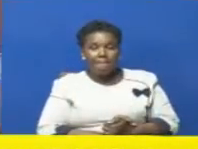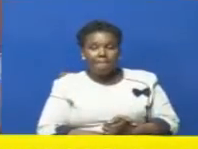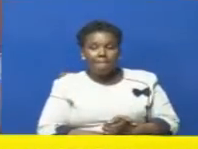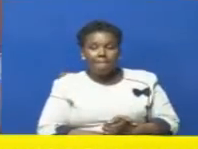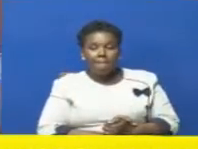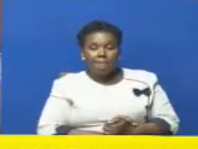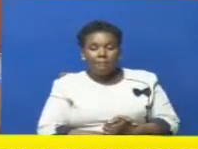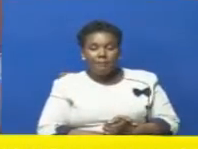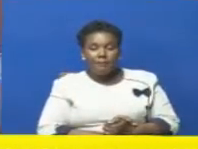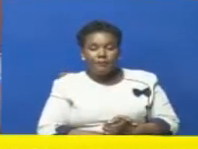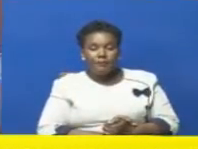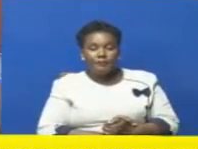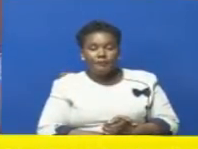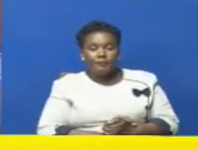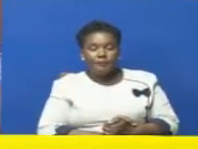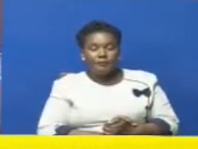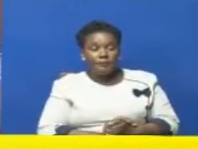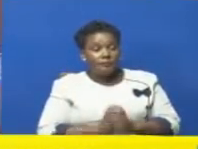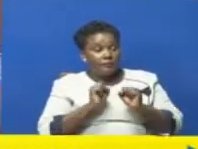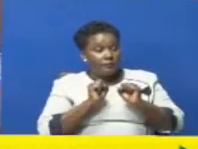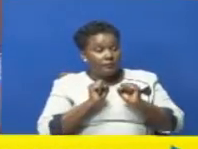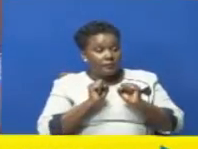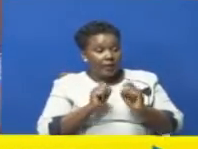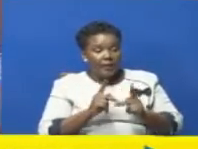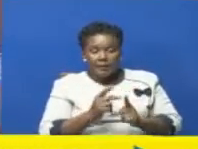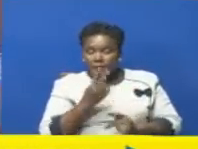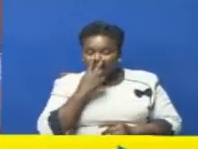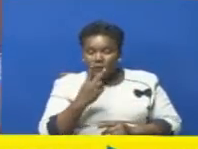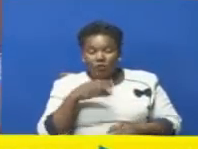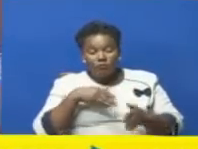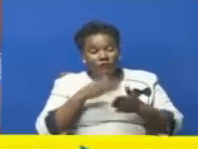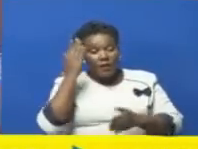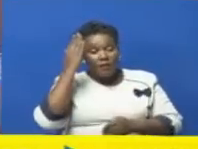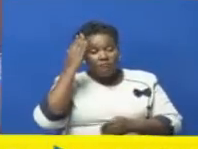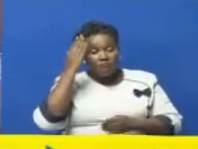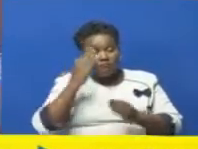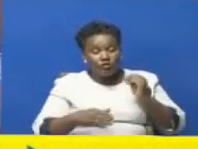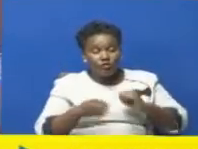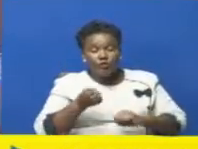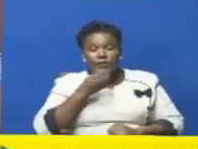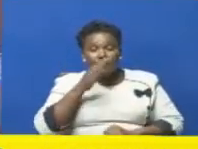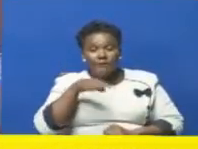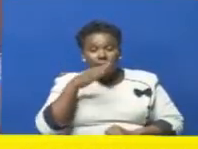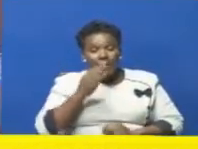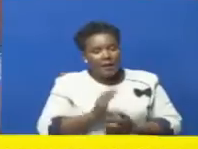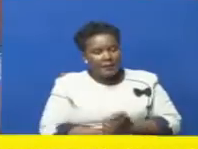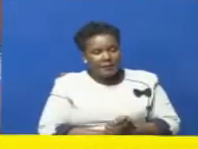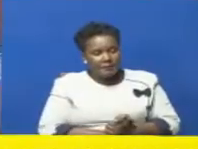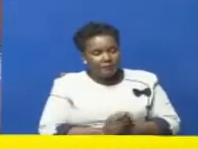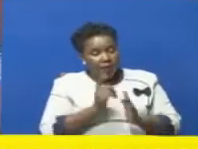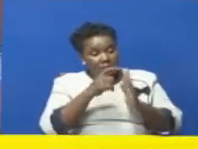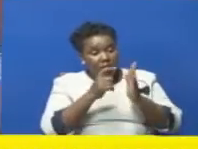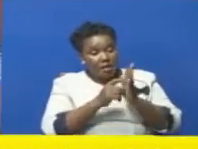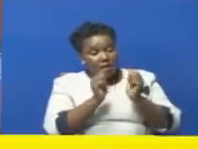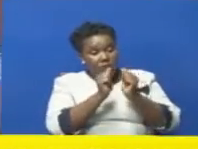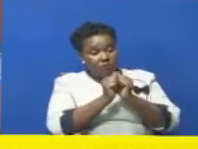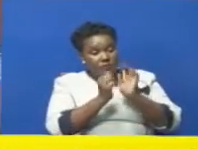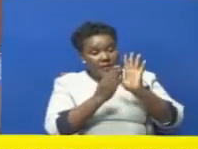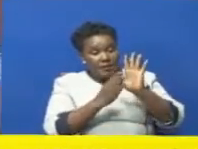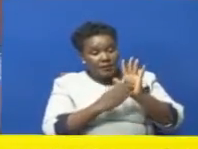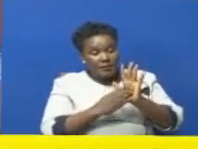Na mtazamaji, tumekamilisha hivyo Aridhio kwa siku hii ya leo. Ilikuwa ni siku ya 19 mwezi wa 10